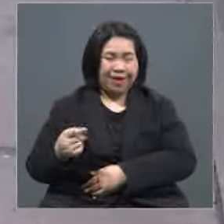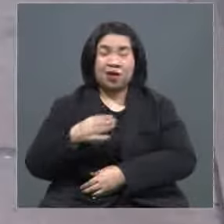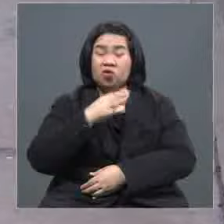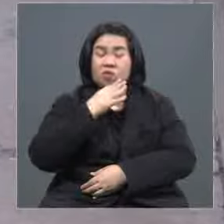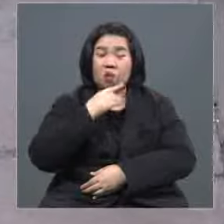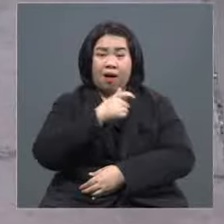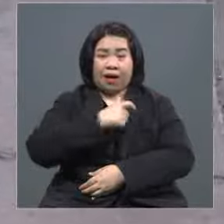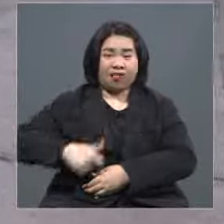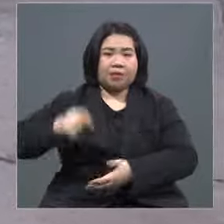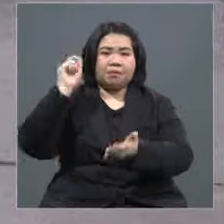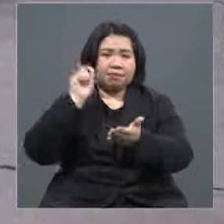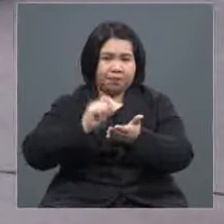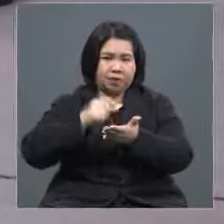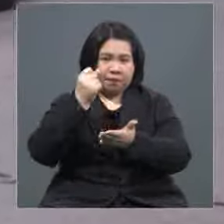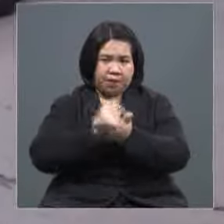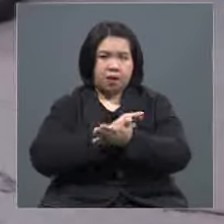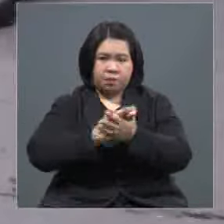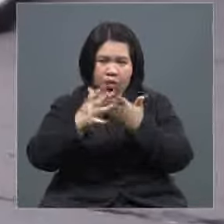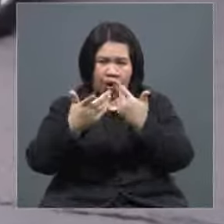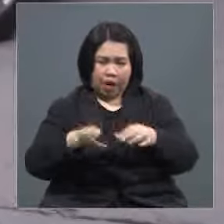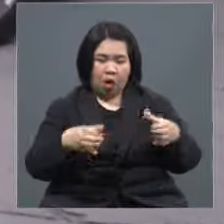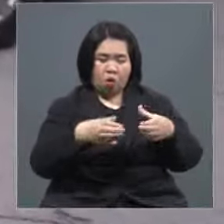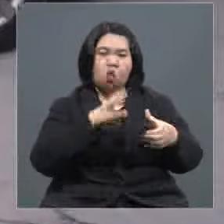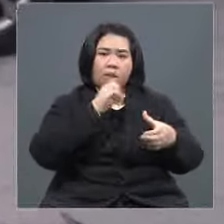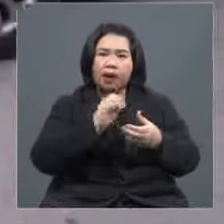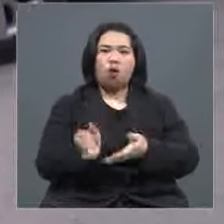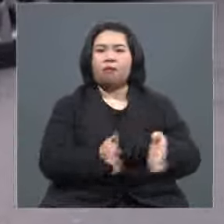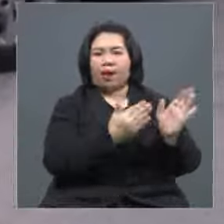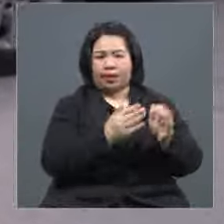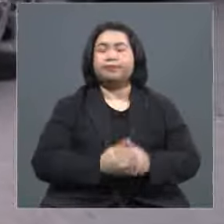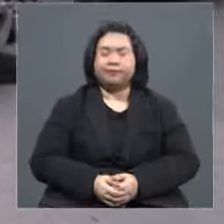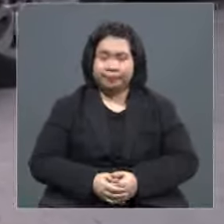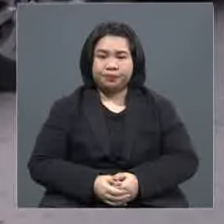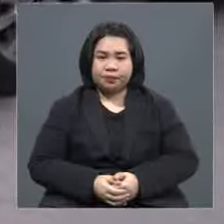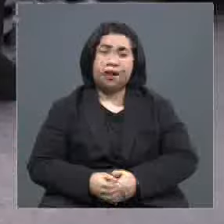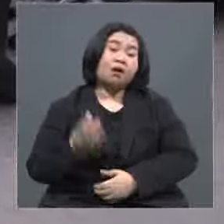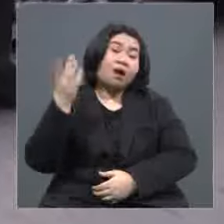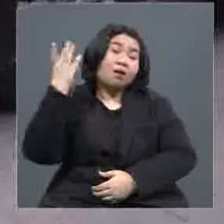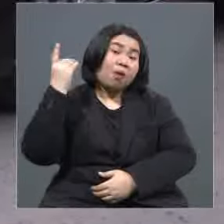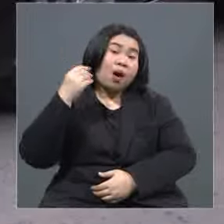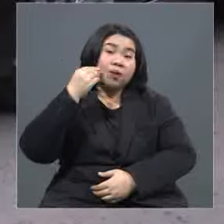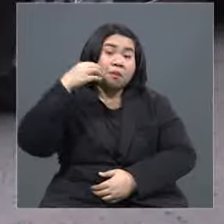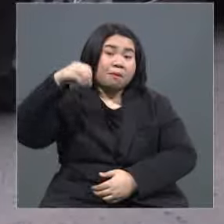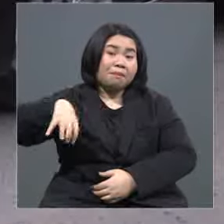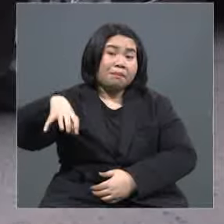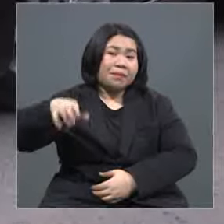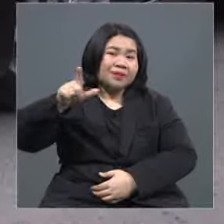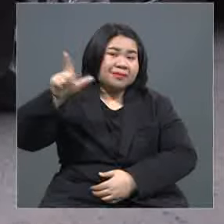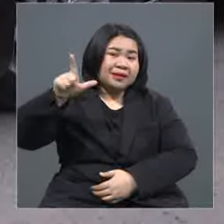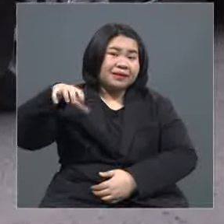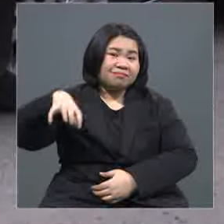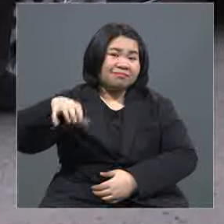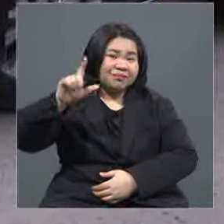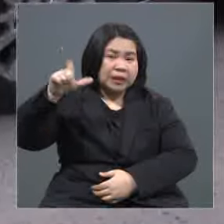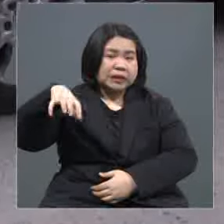ไปโดยปริยายส่วนที่แกนนำพรรคเพื่อไทยและแกนนำพรรคร่วมเข้าไปที่บ้านจันทร์สองล่าเมื่อวานนี้เพื่อพบนายทักษิณชินวัตรอดีตน